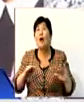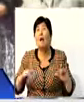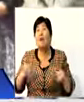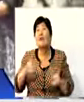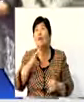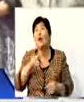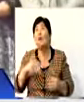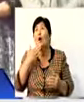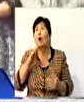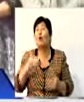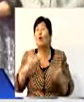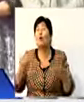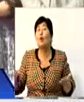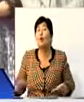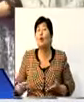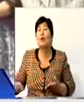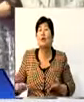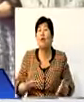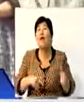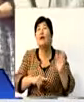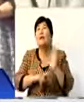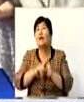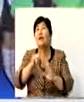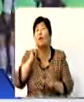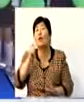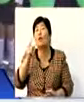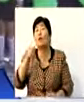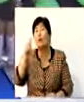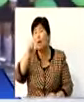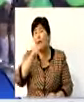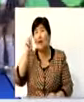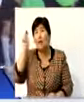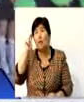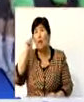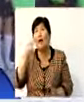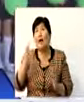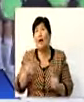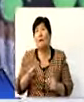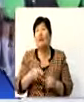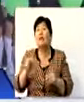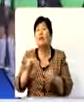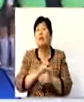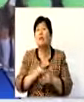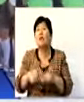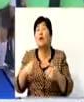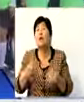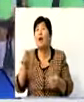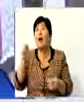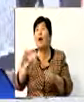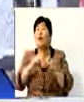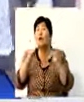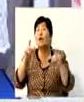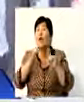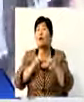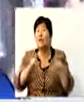шағымен қоштасып үлкен өмірге қанат қаққалы тұрған жастың 11 жыл бойы білім нәрімен сусындатып, тәлім тәрбие берген Алтынұя